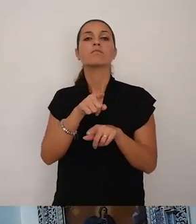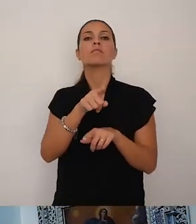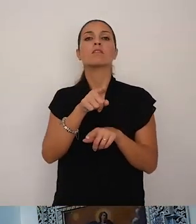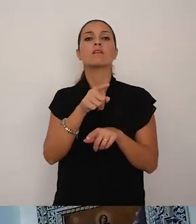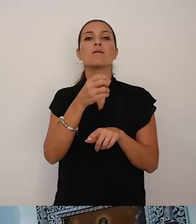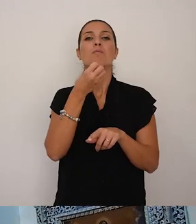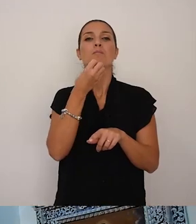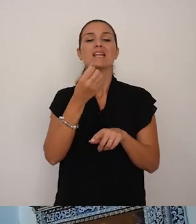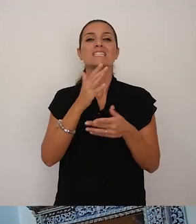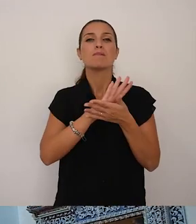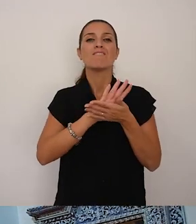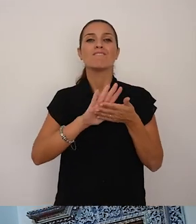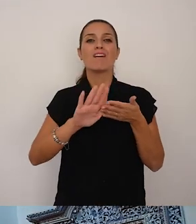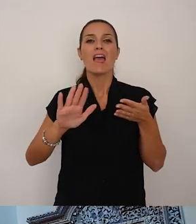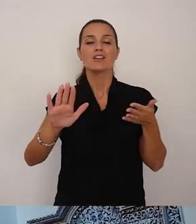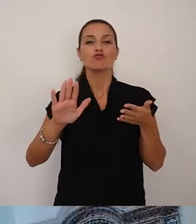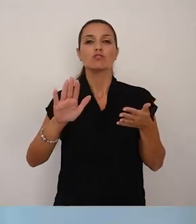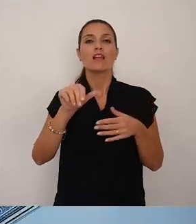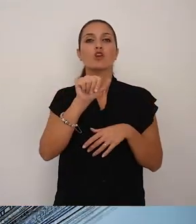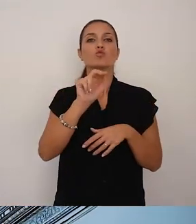Beatissima Vergine del Suffragio.